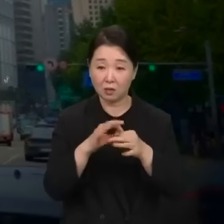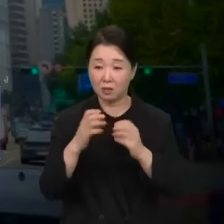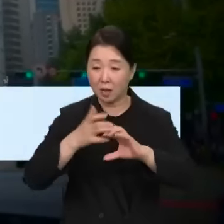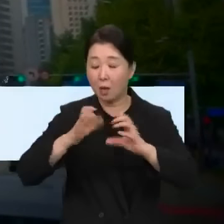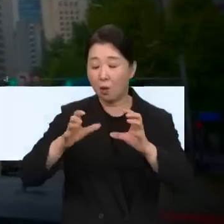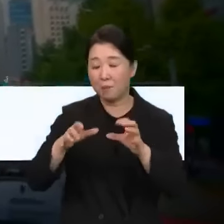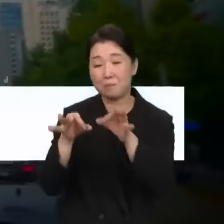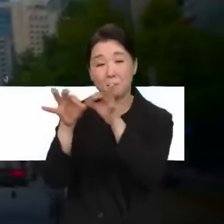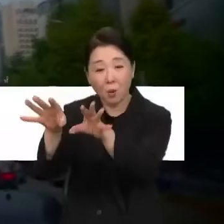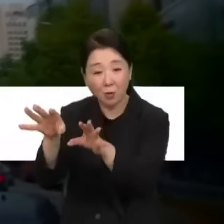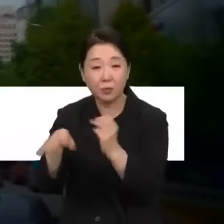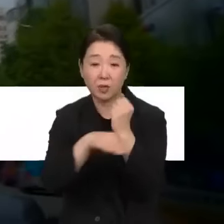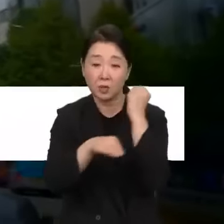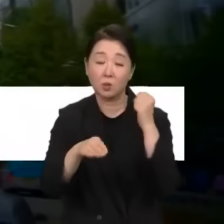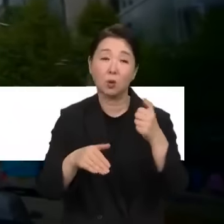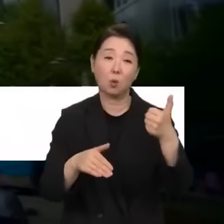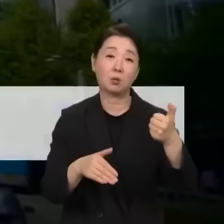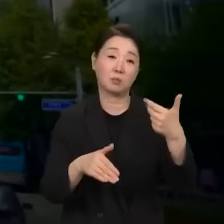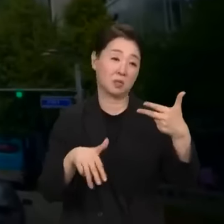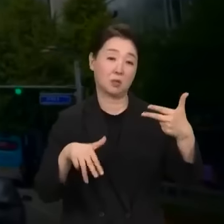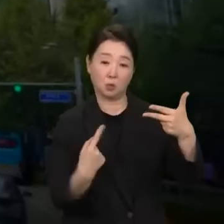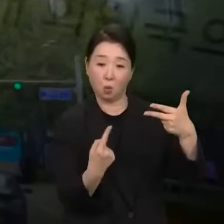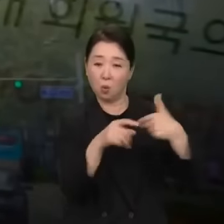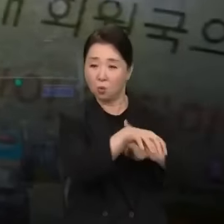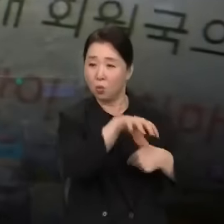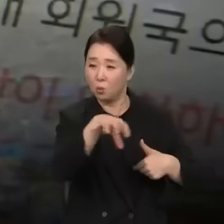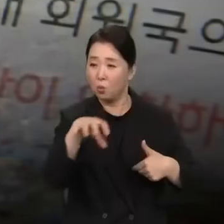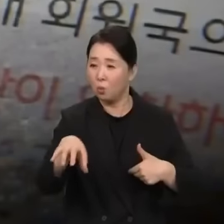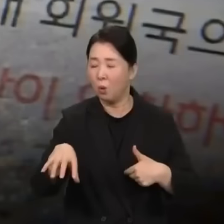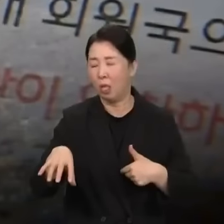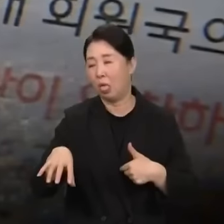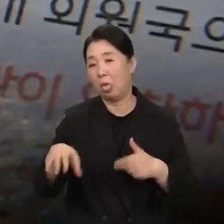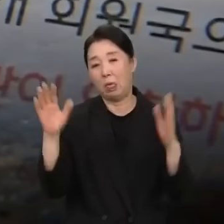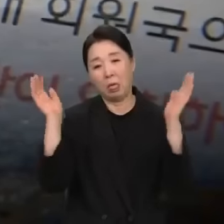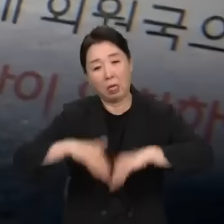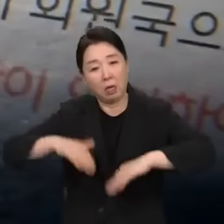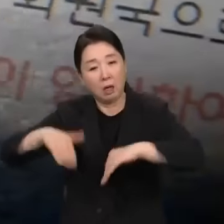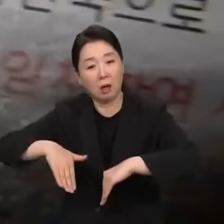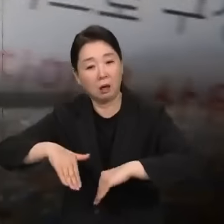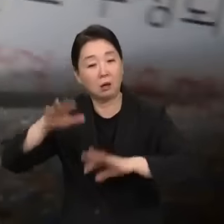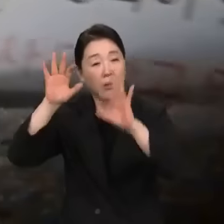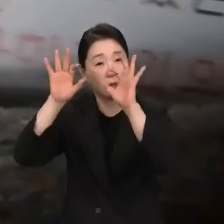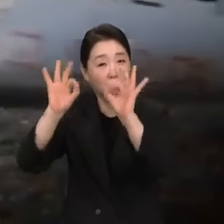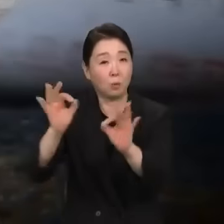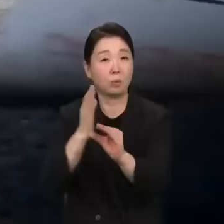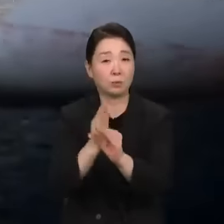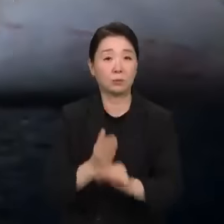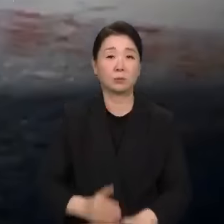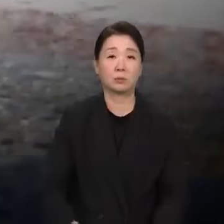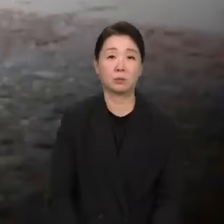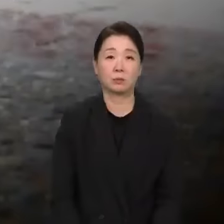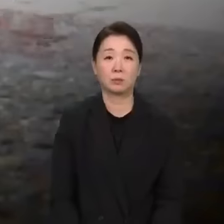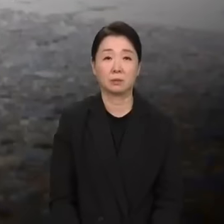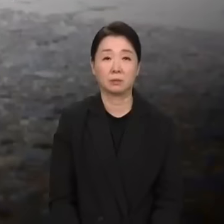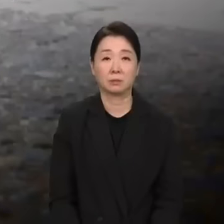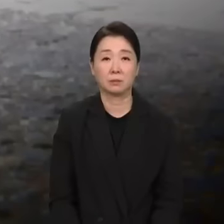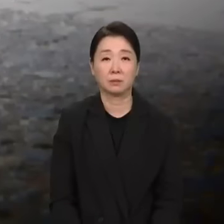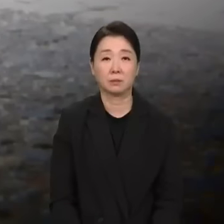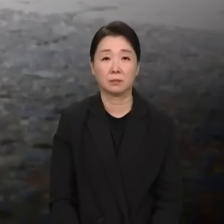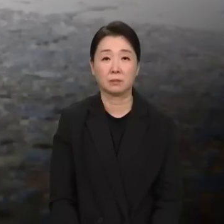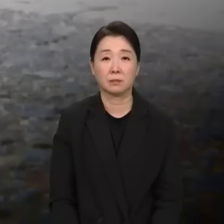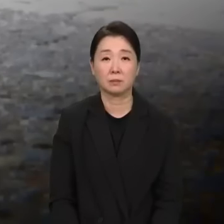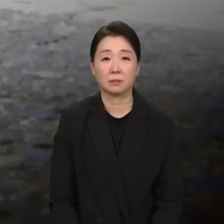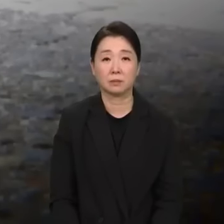펀드 규모는 57조 원. 곳곳에서 무너지는 징후가 포착되고 있습니다. JTBC